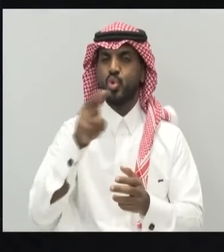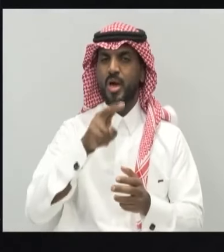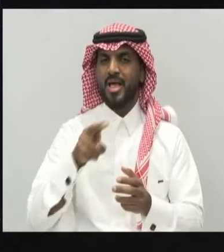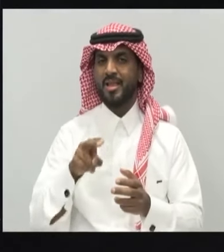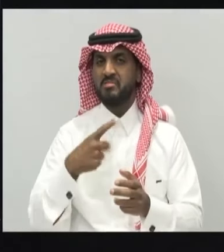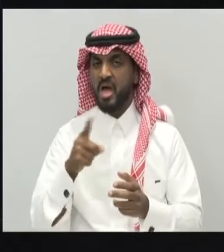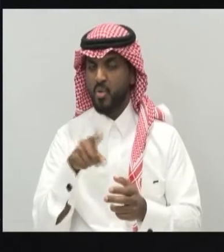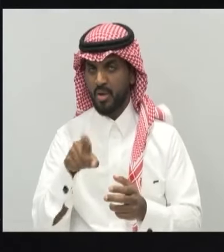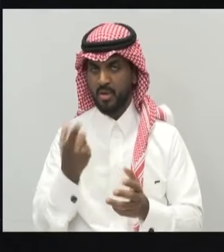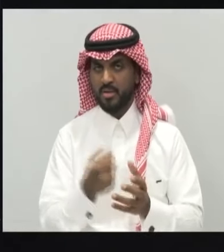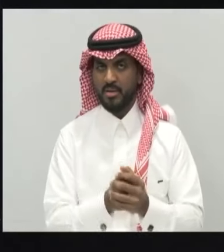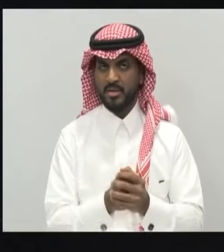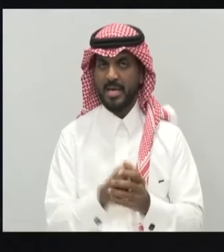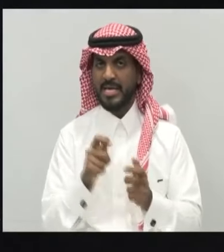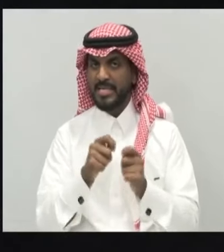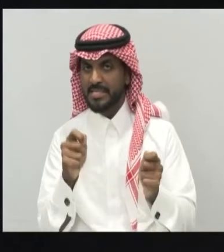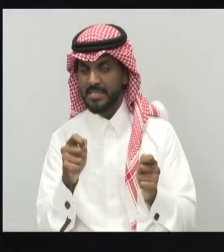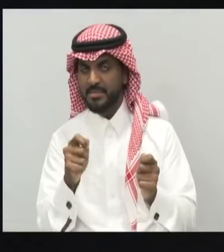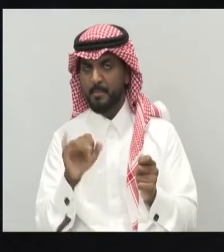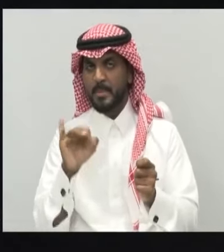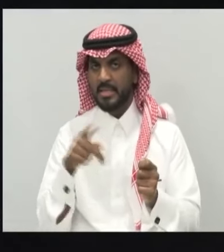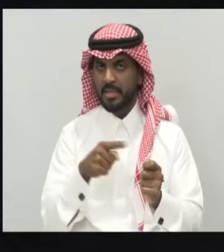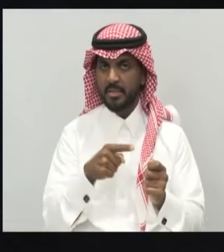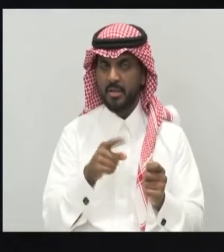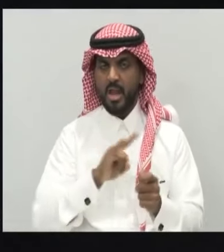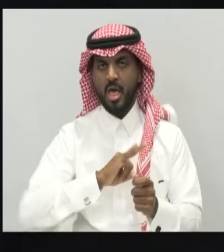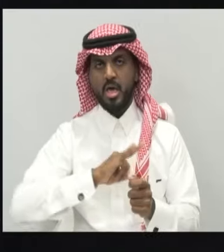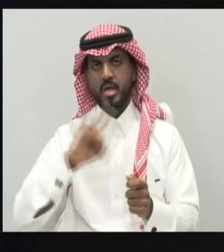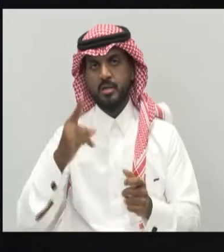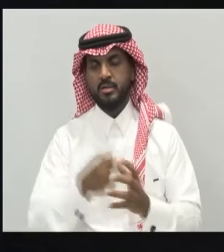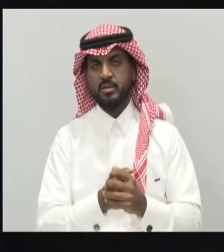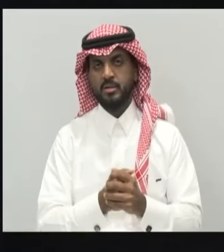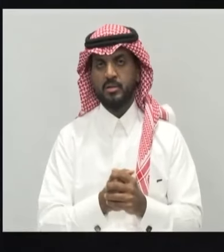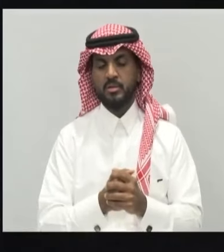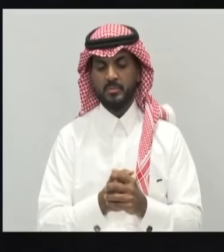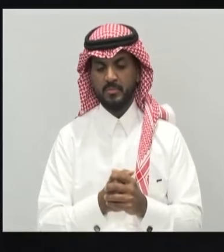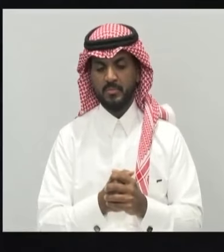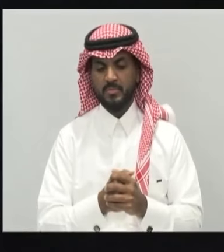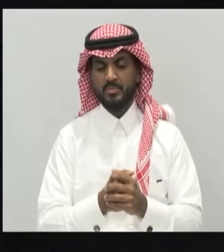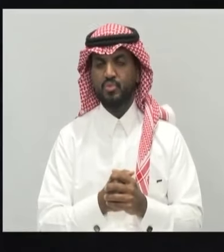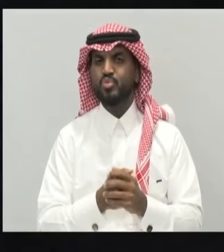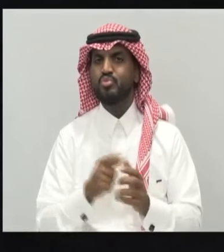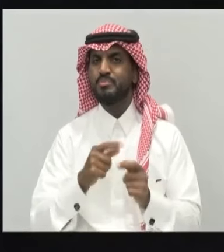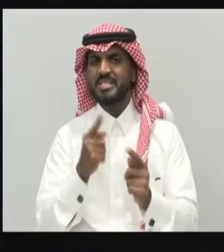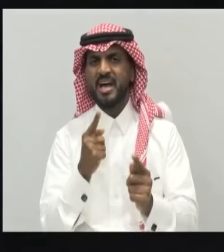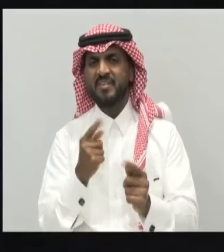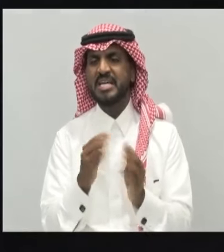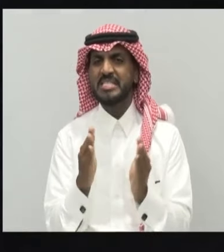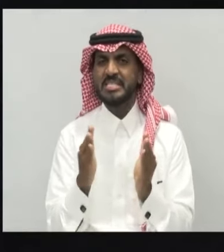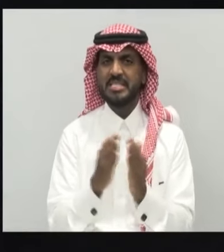لا هل اقيسه بالمتر لا صح ولا لا يا ابطال لانه مسافه قصيره